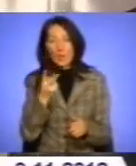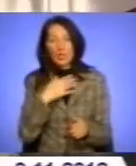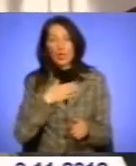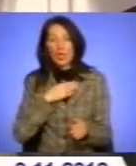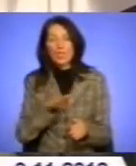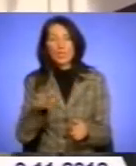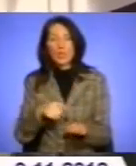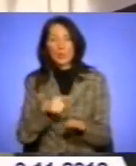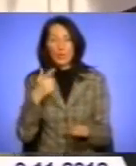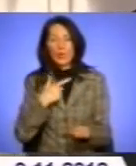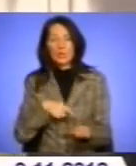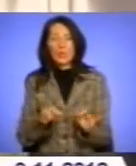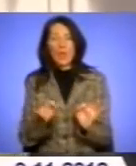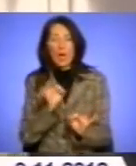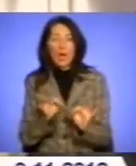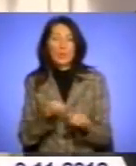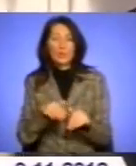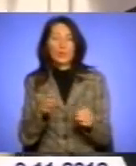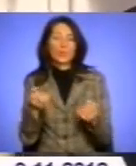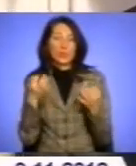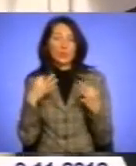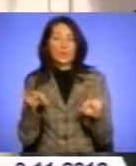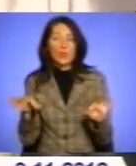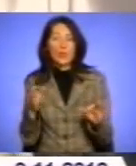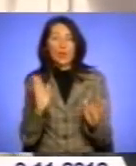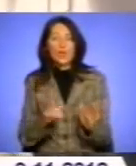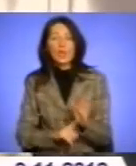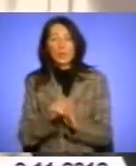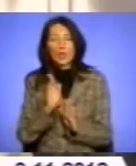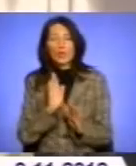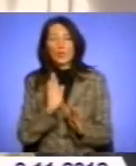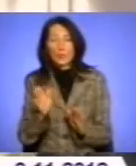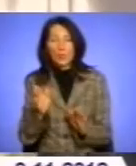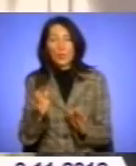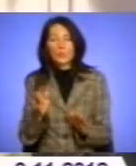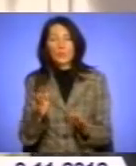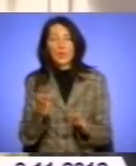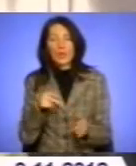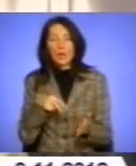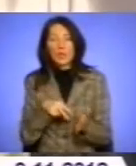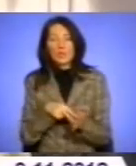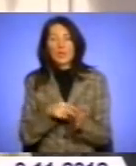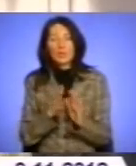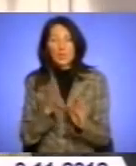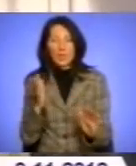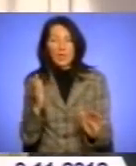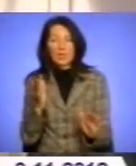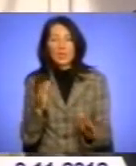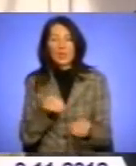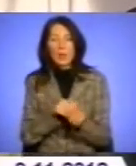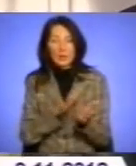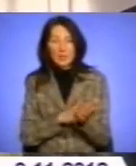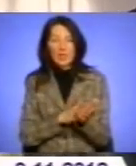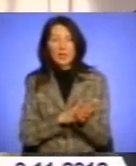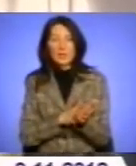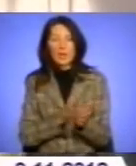діти почувають себе абсолютно розкуто, хоча на початку їм все-таки довелося вистояти в невеликій черзі під час реєстрації,